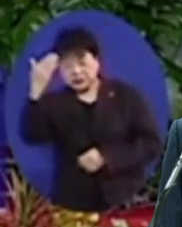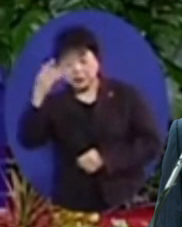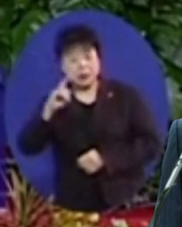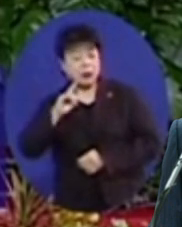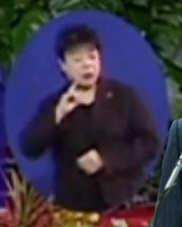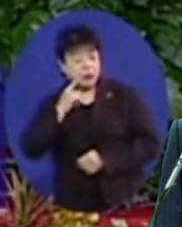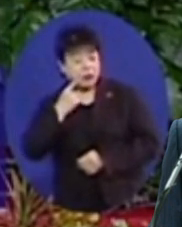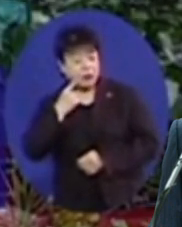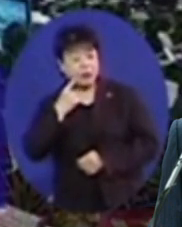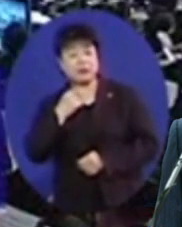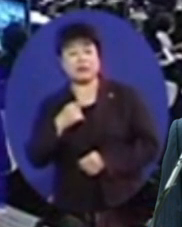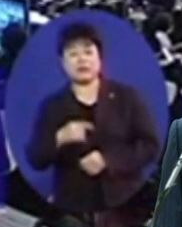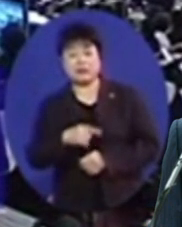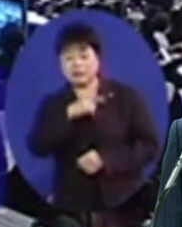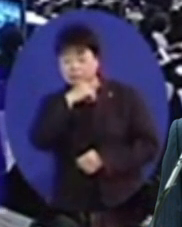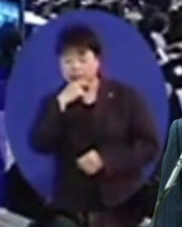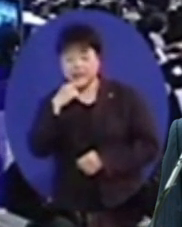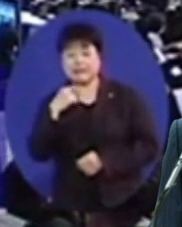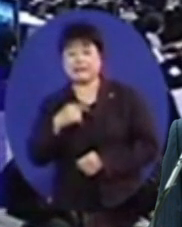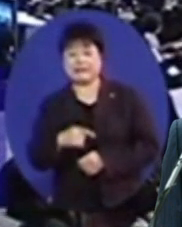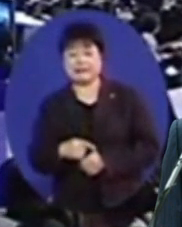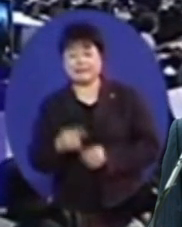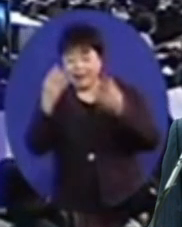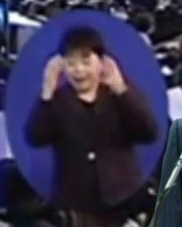아름다움이라. 앳된